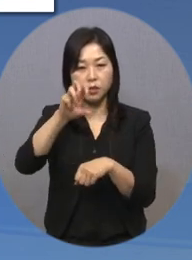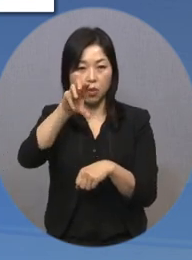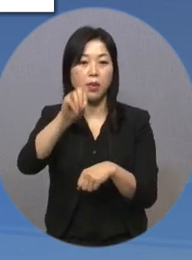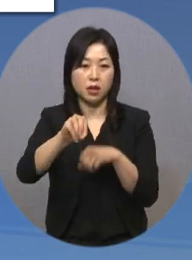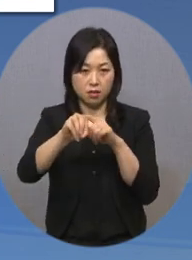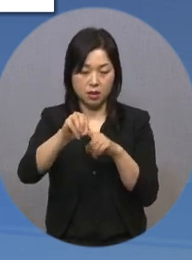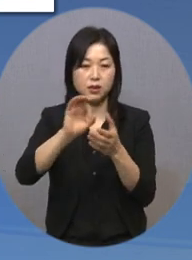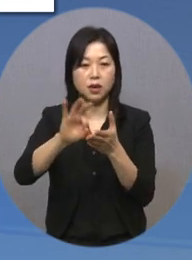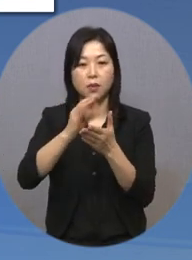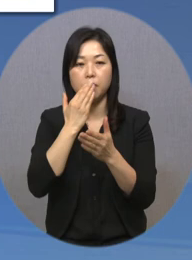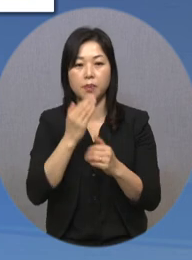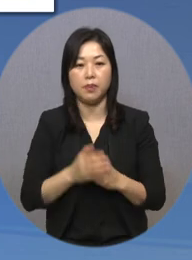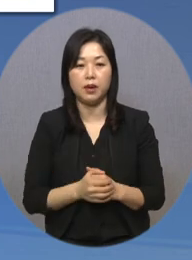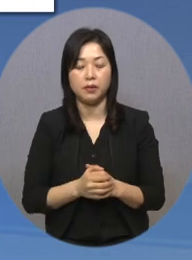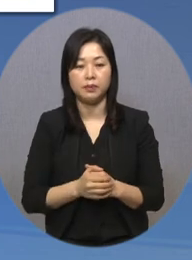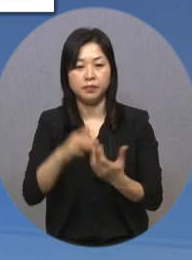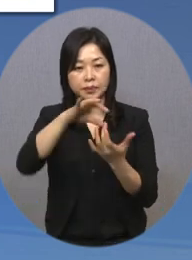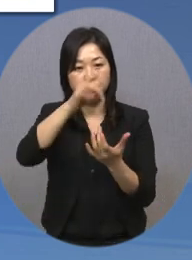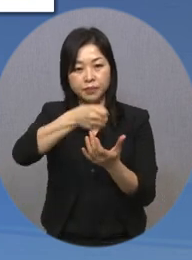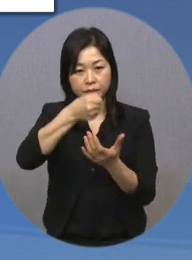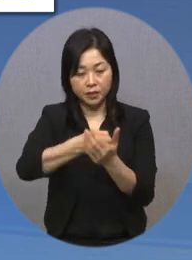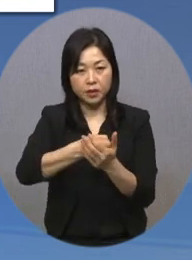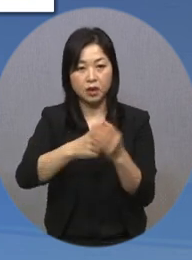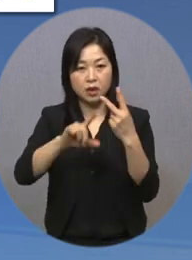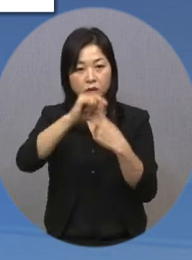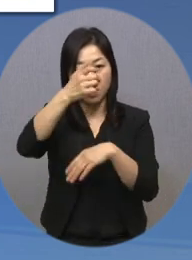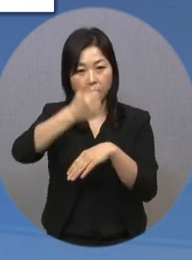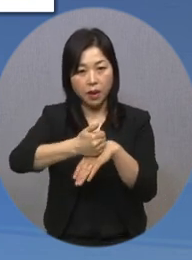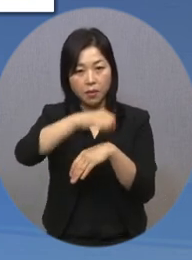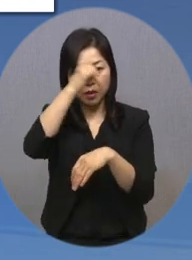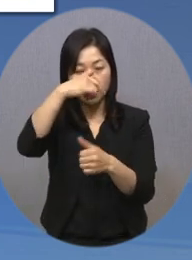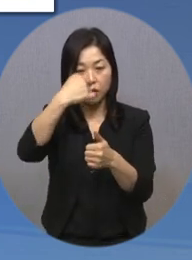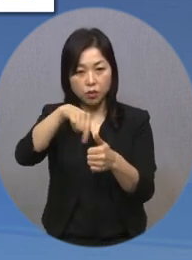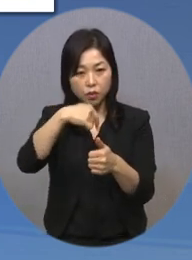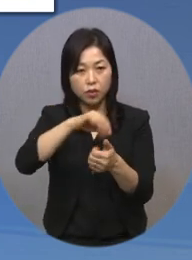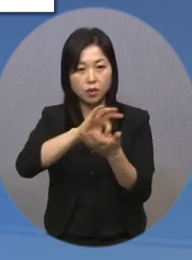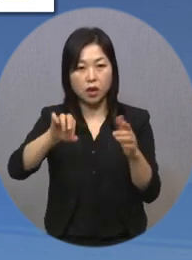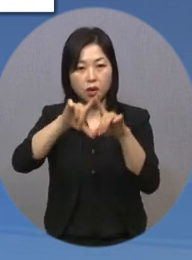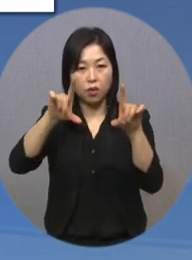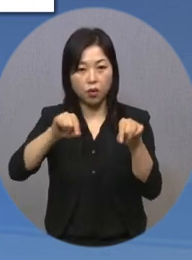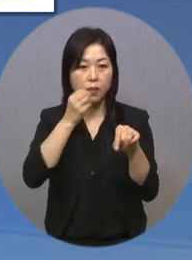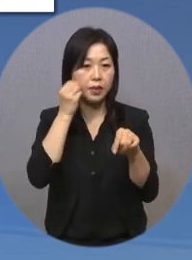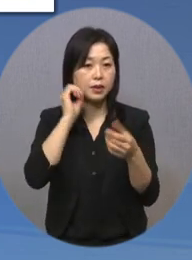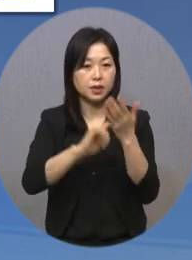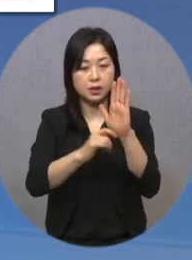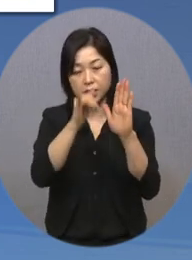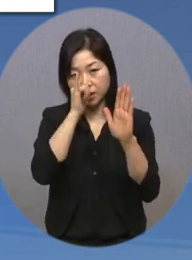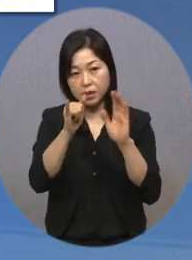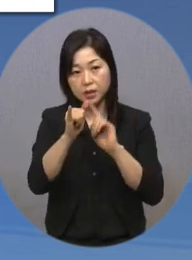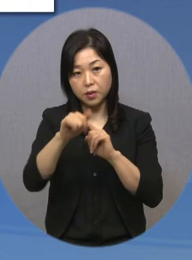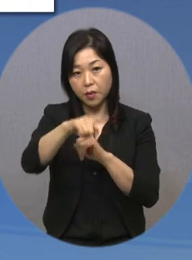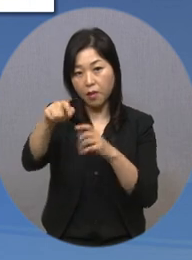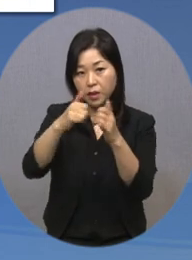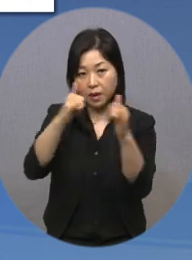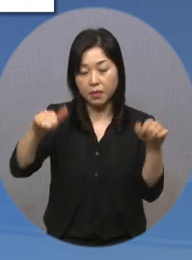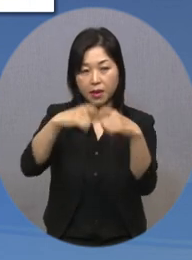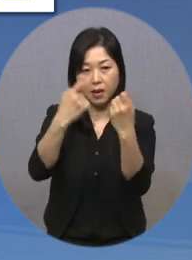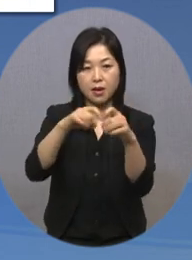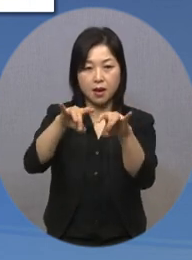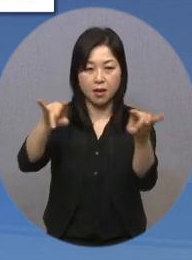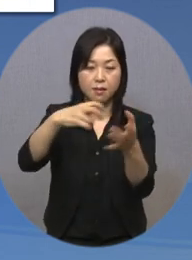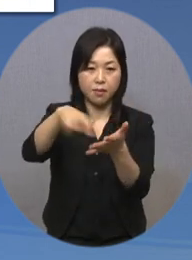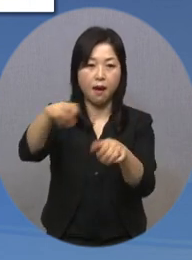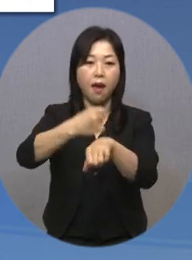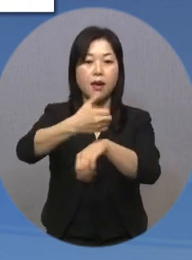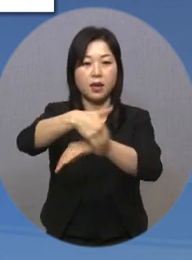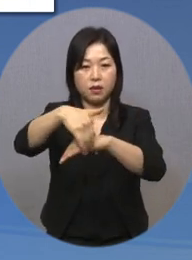있는데요. 선정 결과는 다음 달 말 평생교육 이용권 누리집에 게시하고 대상자에게 개별적으로 안내할